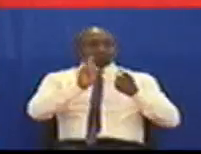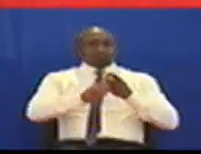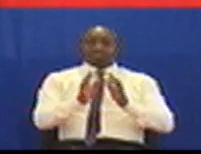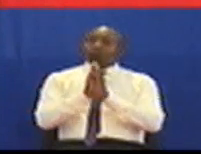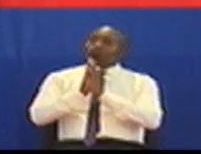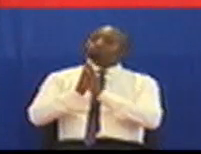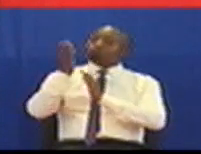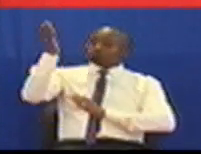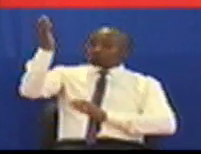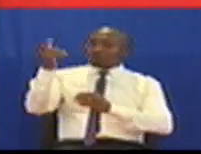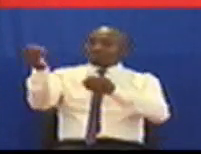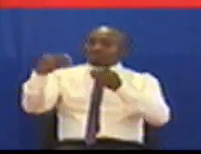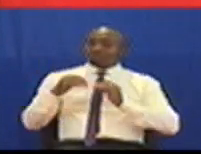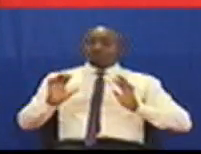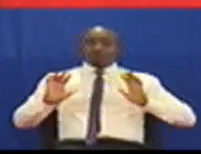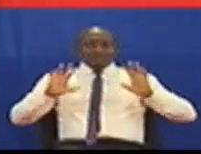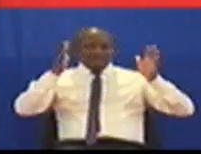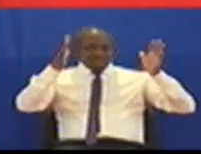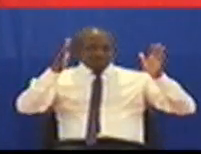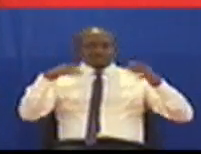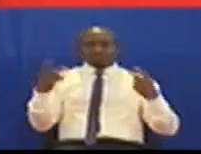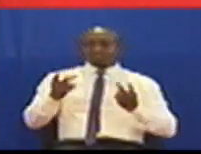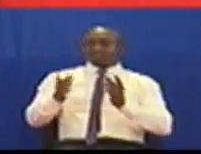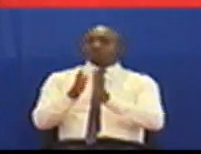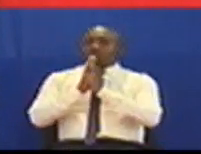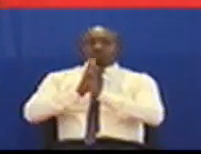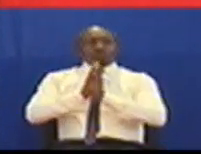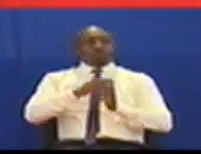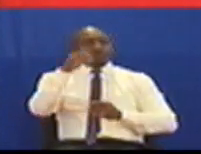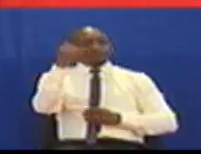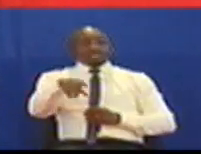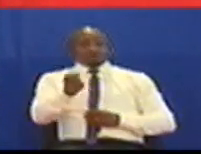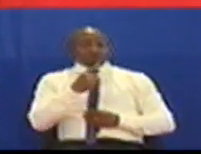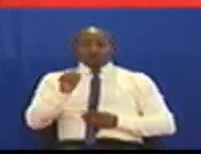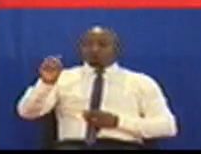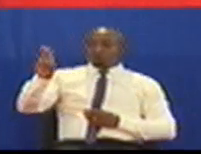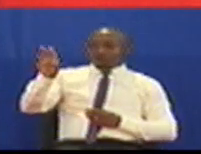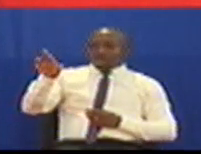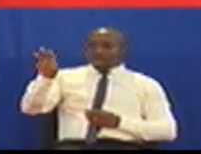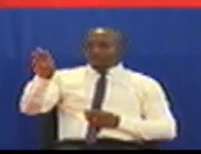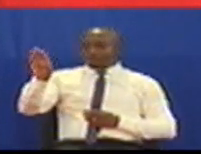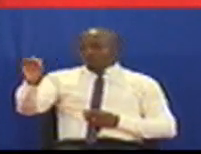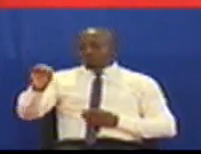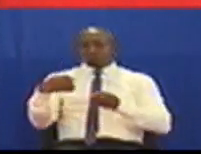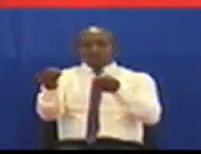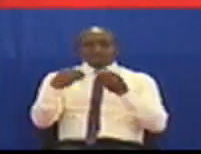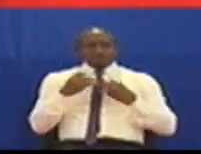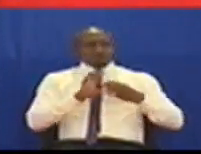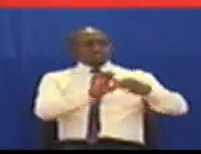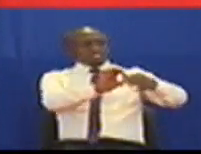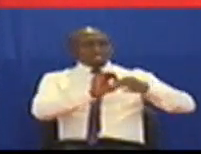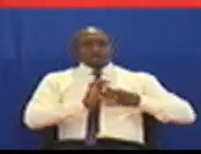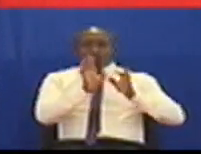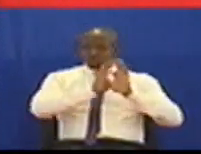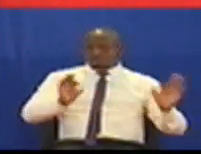Mwenyezi Mungu kwa kunipa uhai, lakini pia nawashukuru sana wapiga kura wa Urambo ambao wananipa ushirikiano wa hali ya juu, na washukuru na